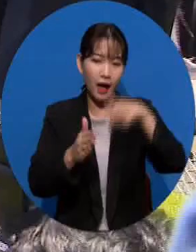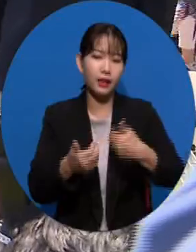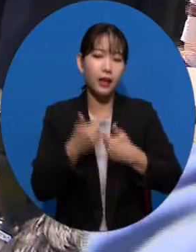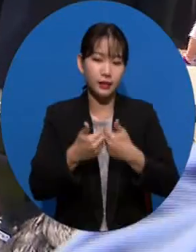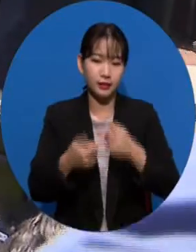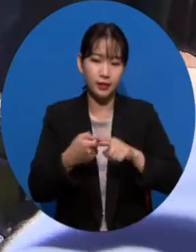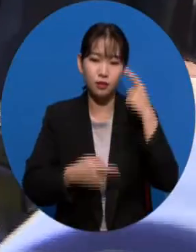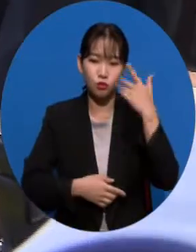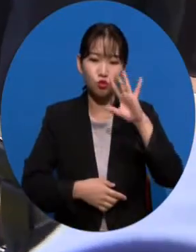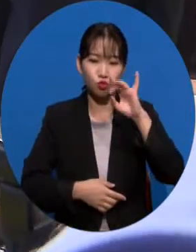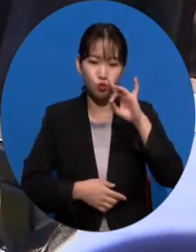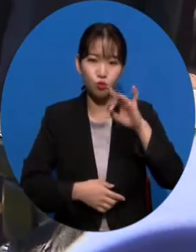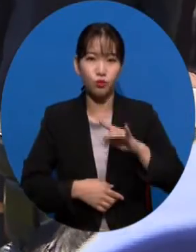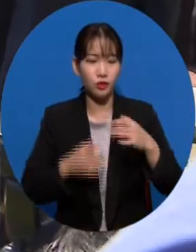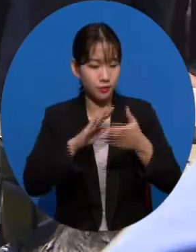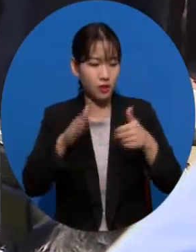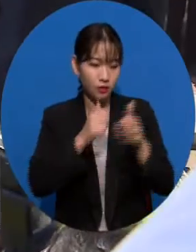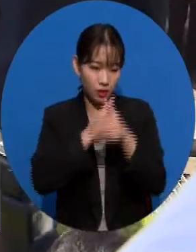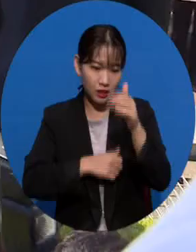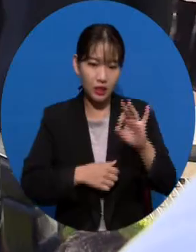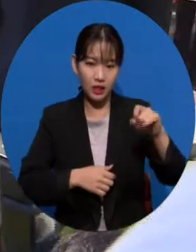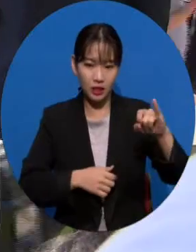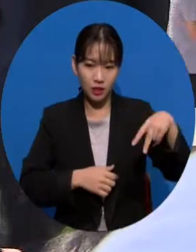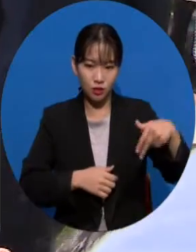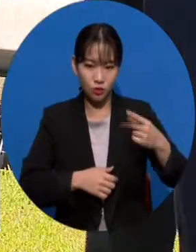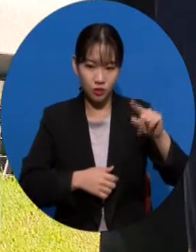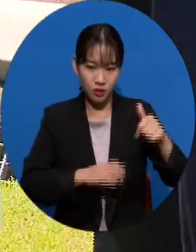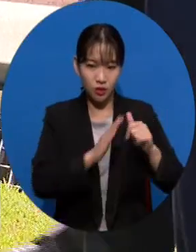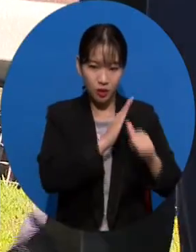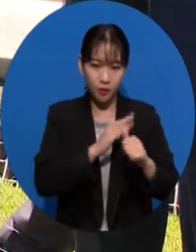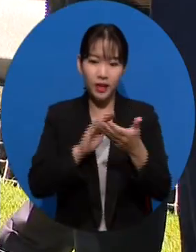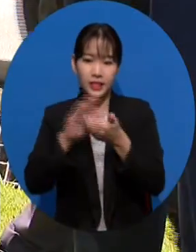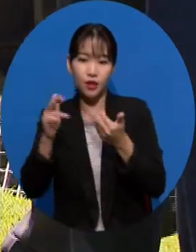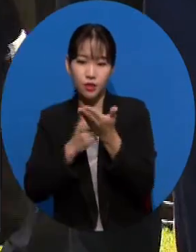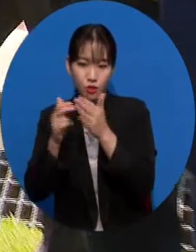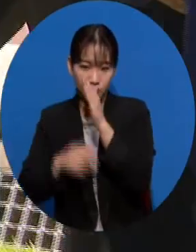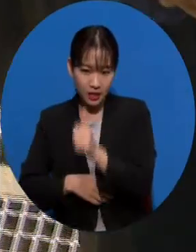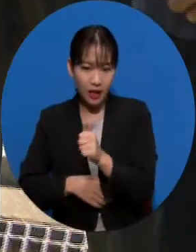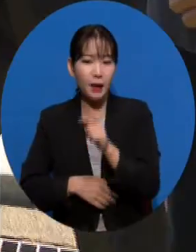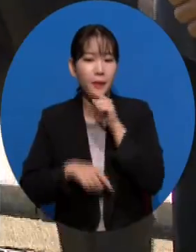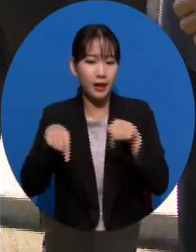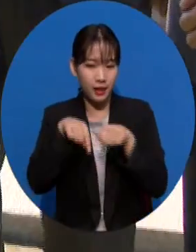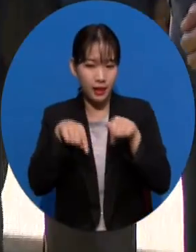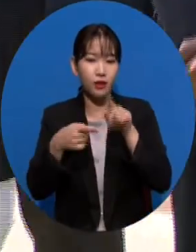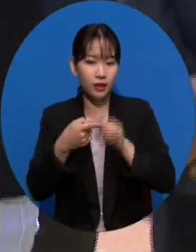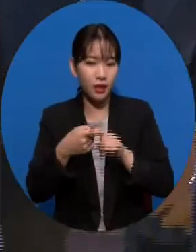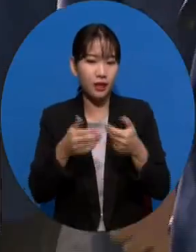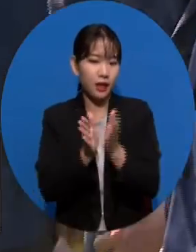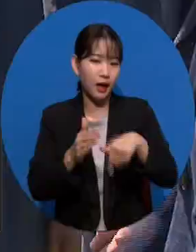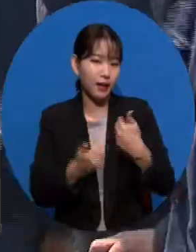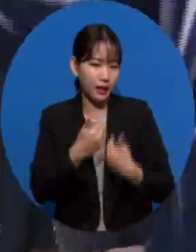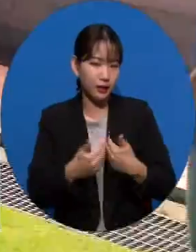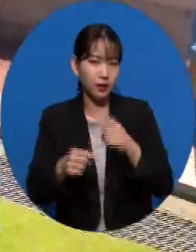갈등이었습니다. 김 전 위원장은 이준석 대표와 원희룡 전 제주지사 사이의 녹취록 갈등을 비롯한 당내 잡음은